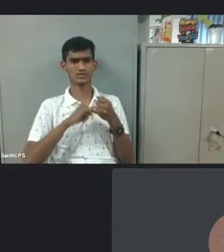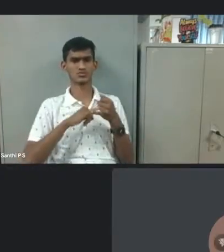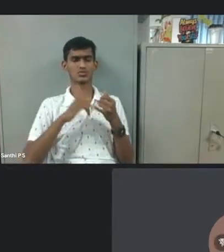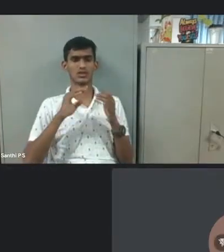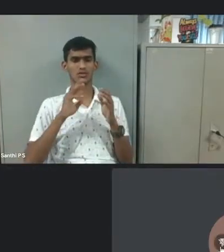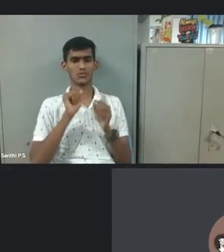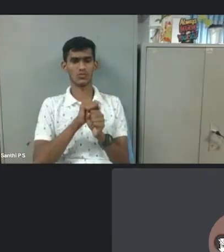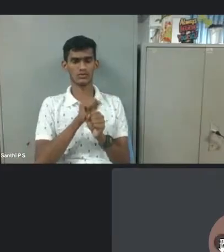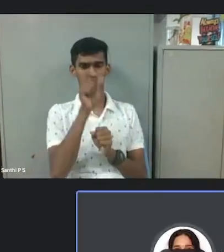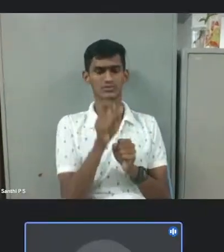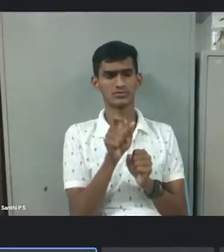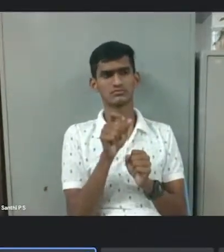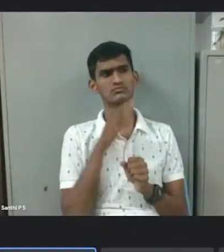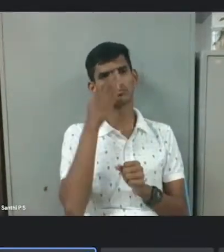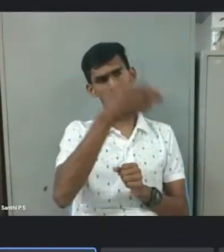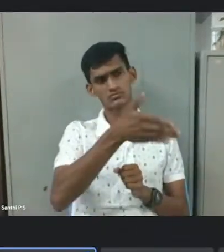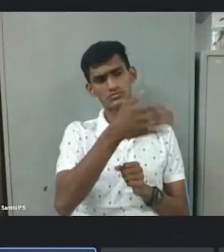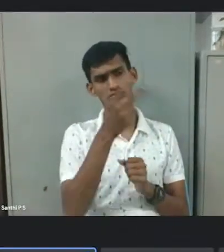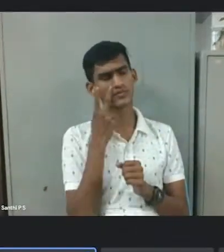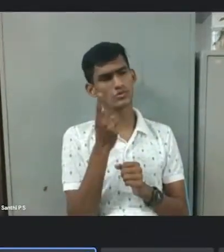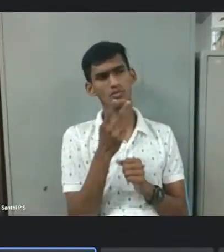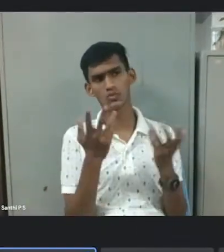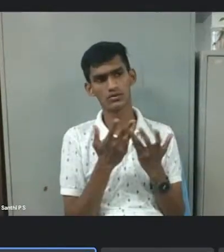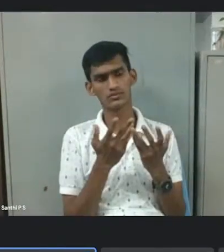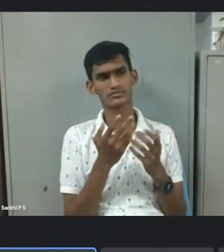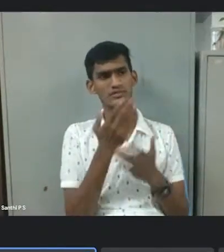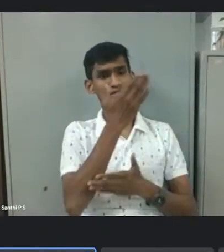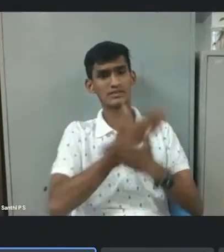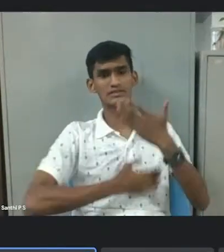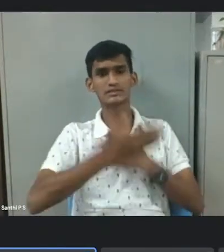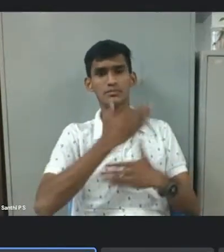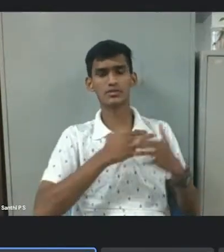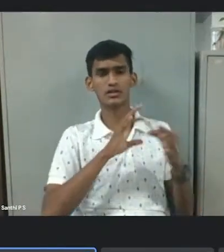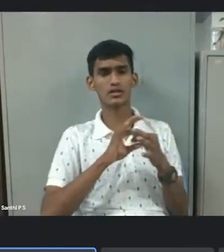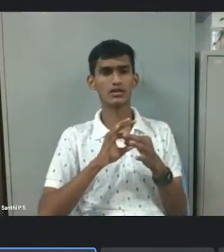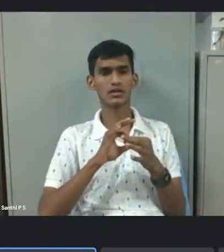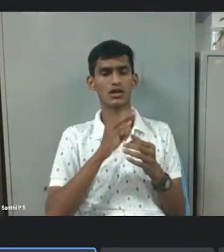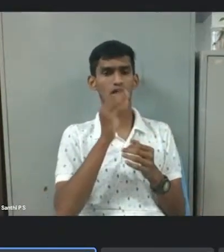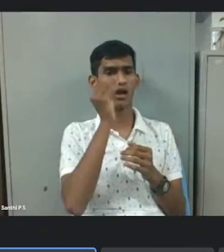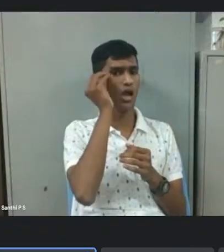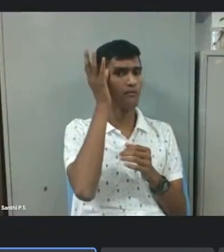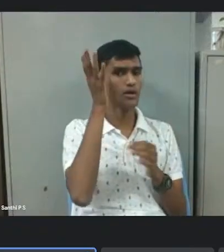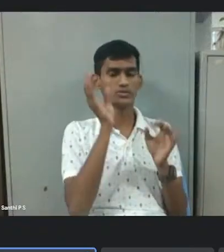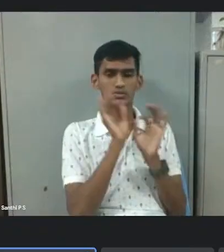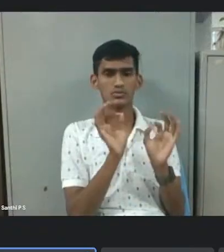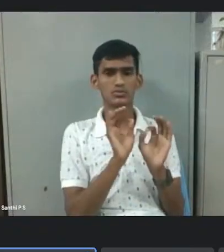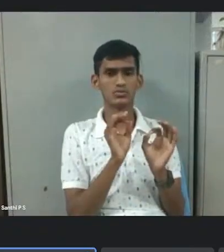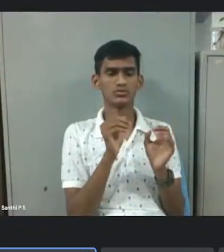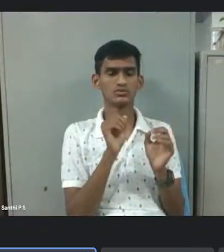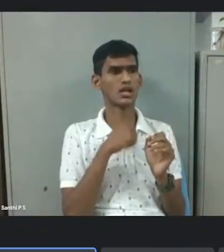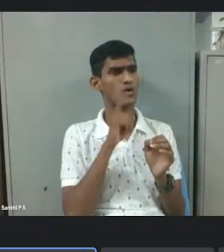ചേർന്നത്. അപ്പൊ അവിടെ ഇങ്ങനെ ഡിസബിലിറ്റിയെ കുറിച്ച് യാതൊരു ധാരണയും അവർക്കുണ്ടായിരുന്നില്ല. നമ്മൾ അങ്ങോട്ട് ചോദിച്ചു, സോഷ്യൽ വർക്കർ